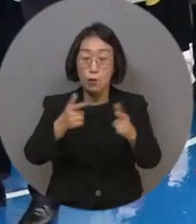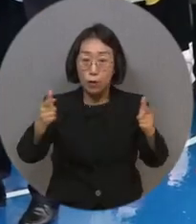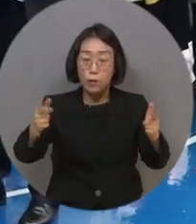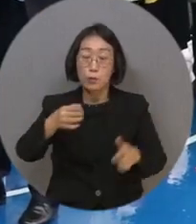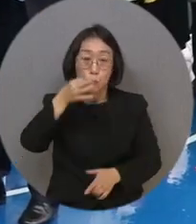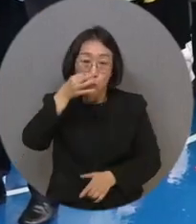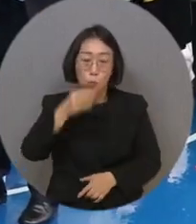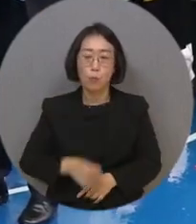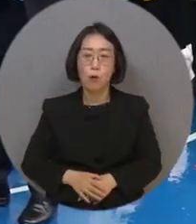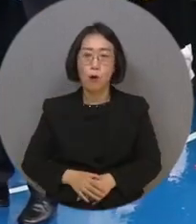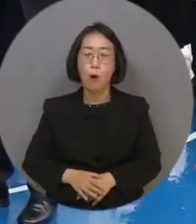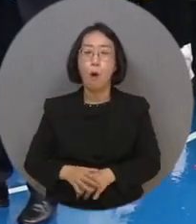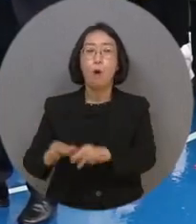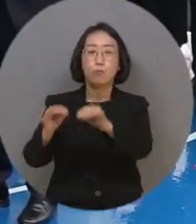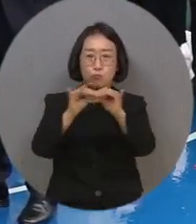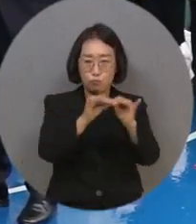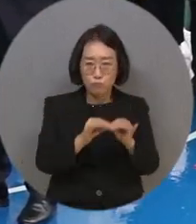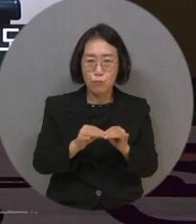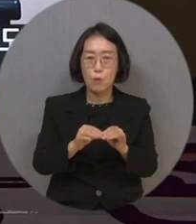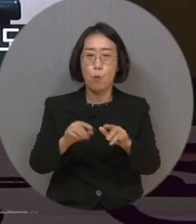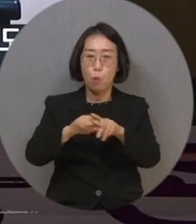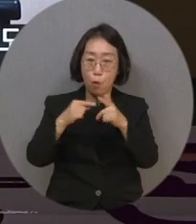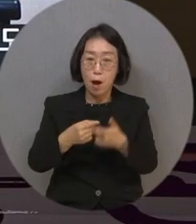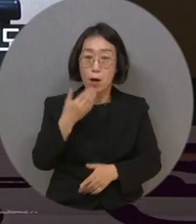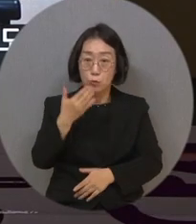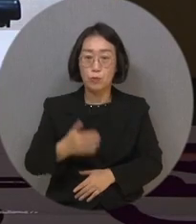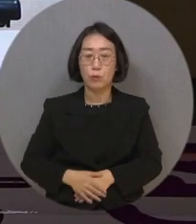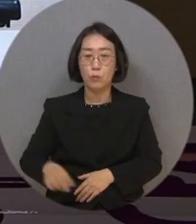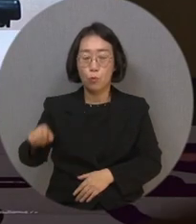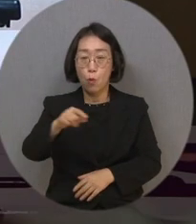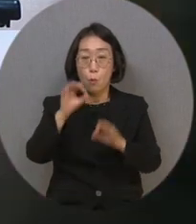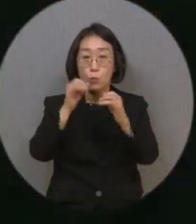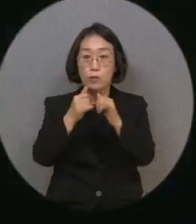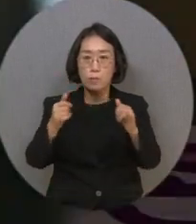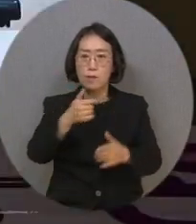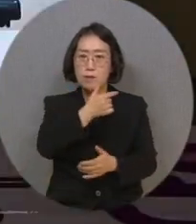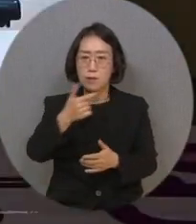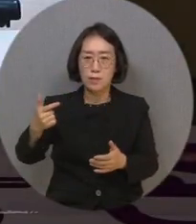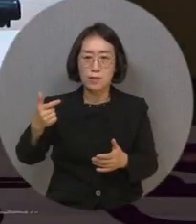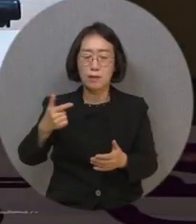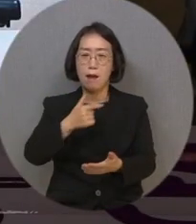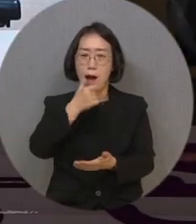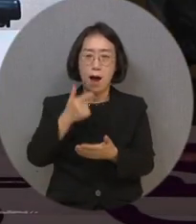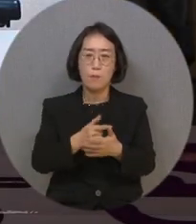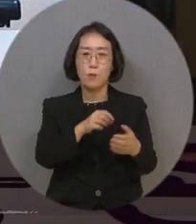다양성을 공감하고 이해하는 기회를 제공하며 관람객에게 깊은 감동과